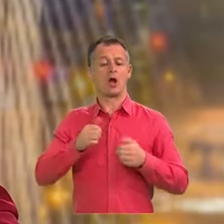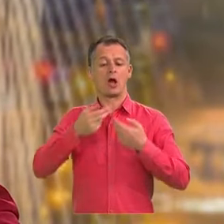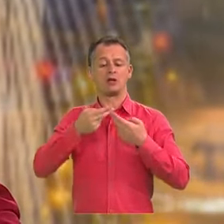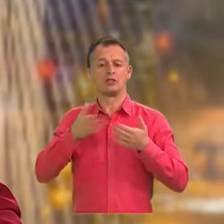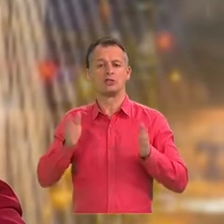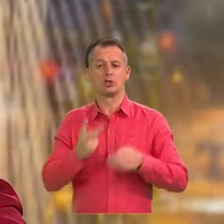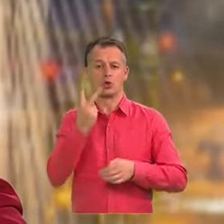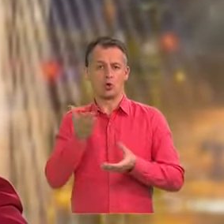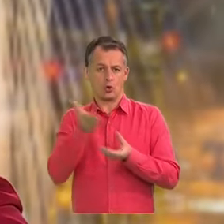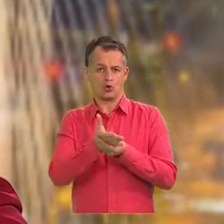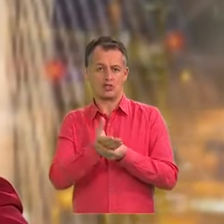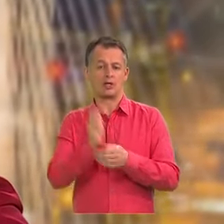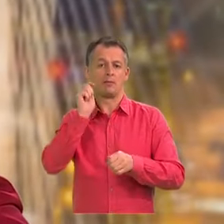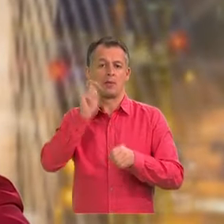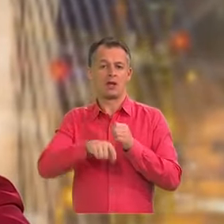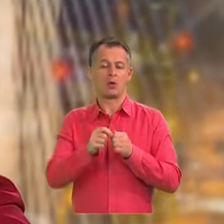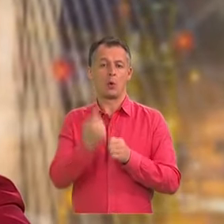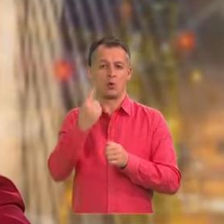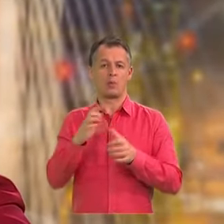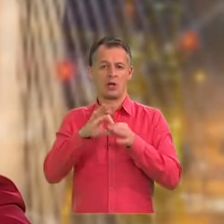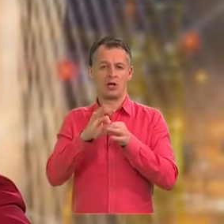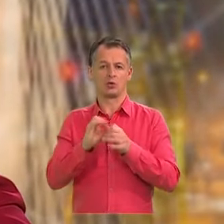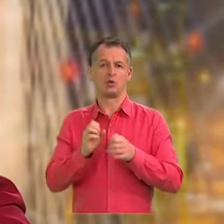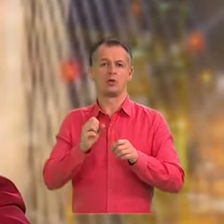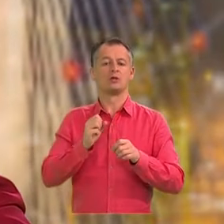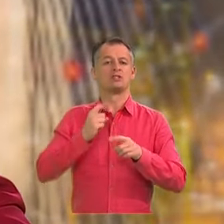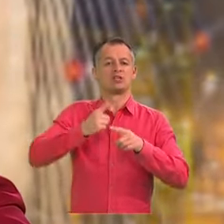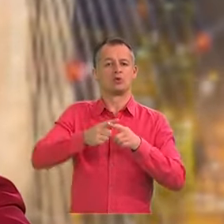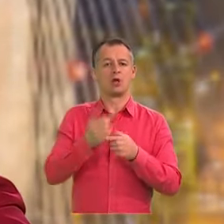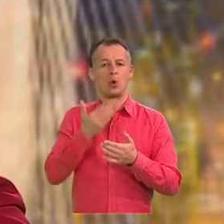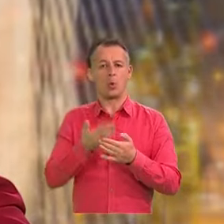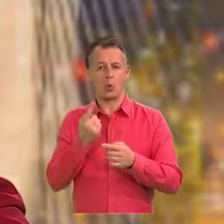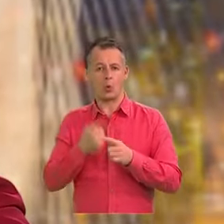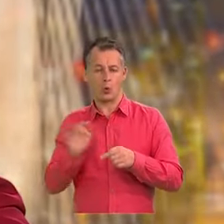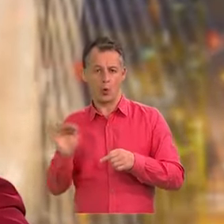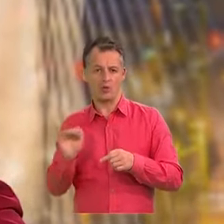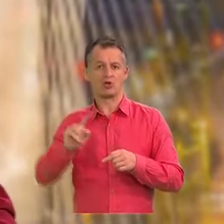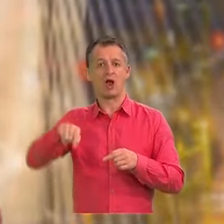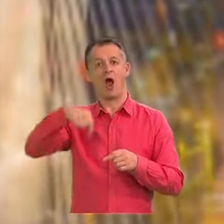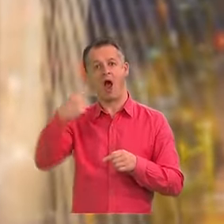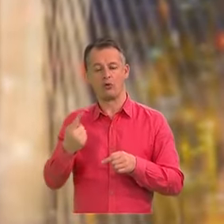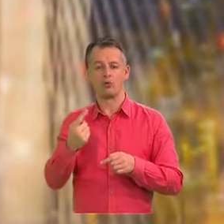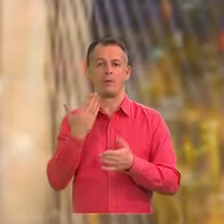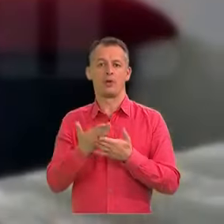penale in rem, unul pentru întreținere de raporturi sexuale cu un minor și altul pentru viol.